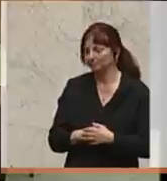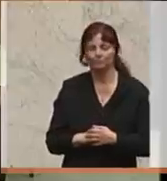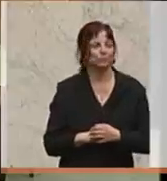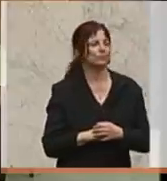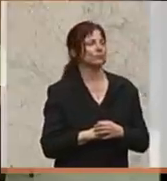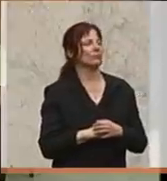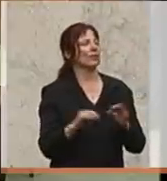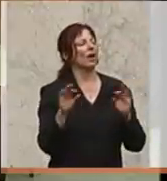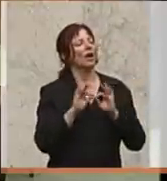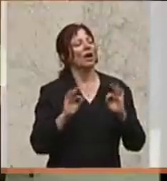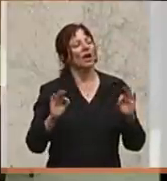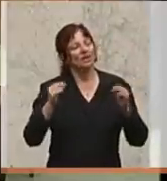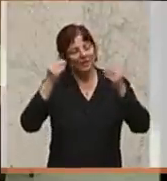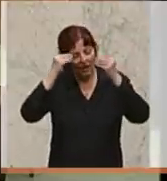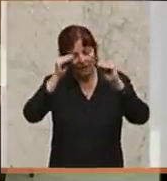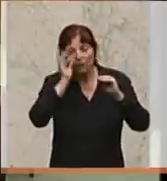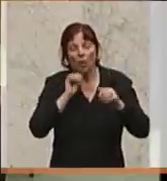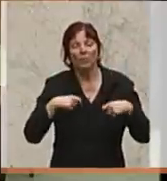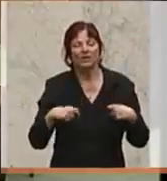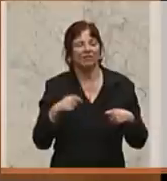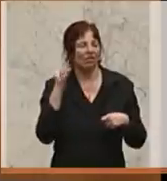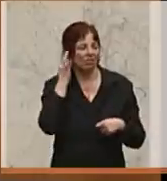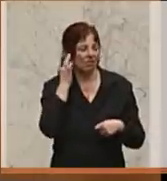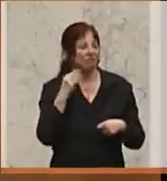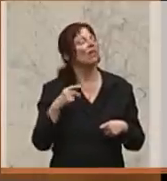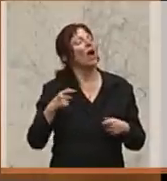Sehr geehrte Frau Präsidentin, sehr geehrte Damen und Herren Abgeordnete,